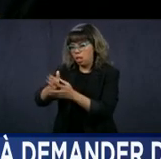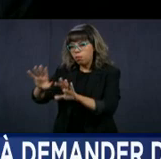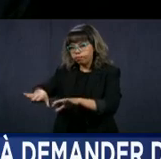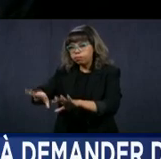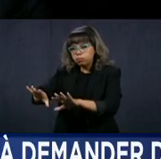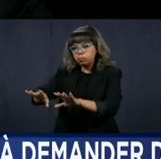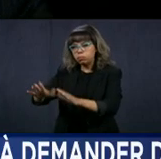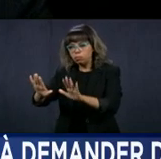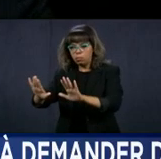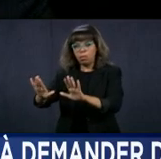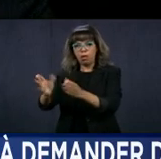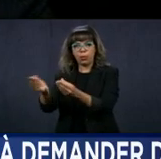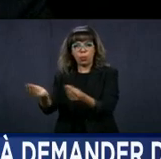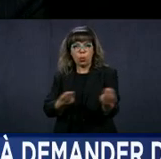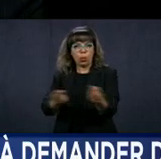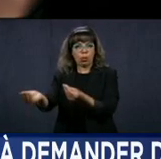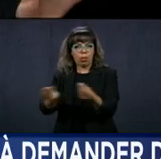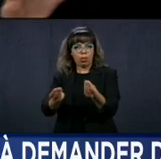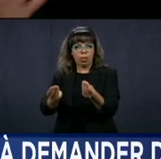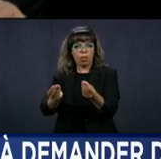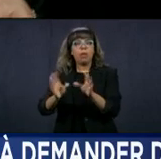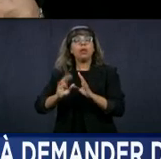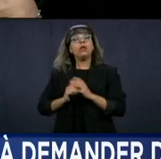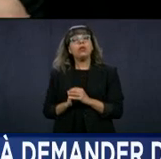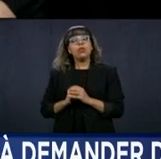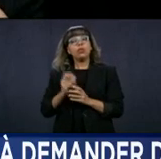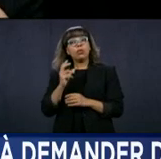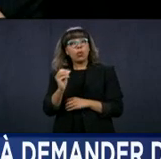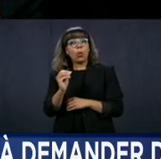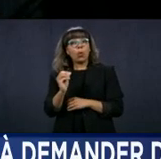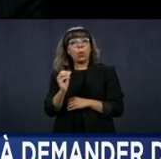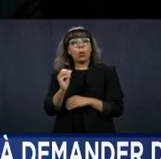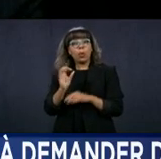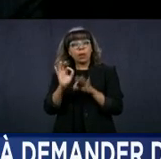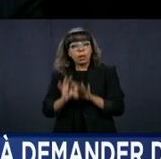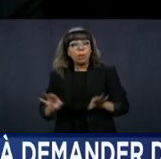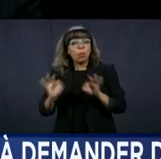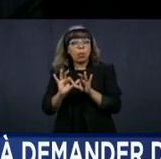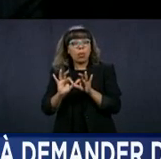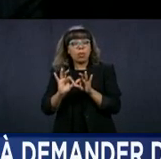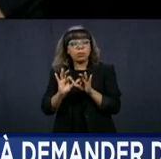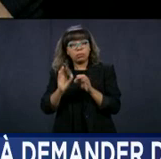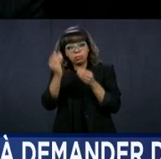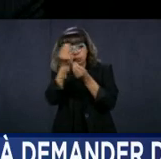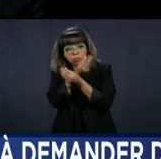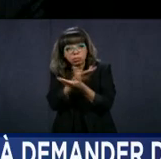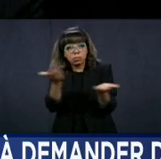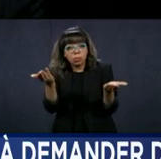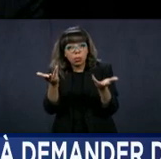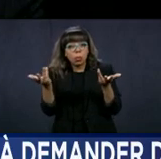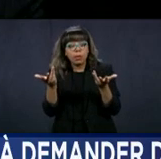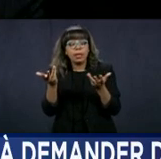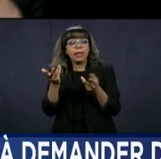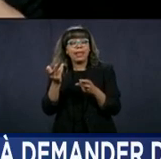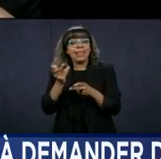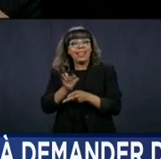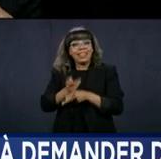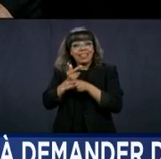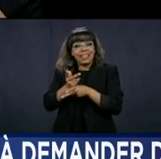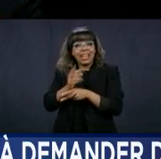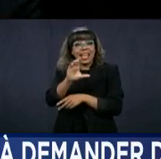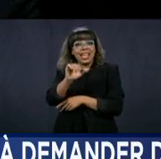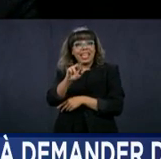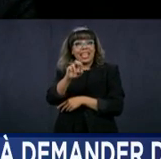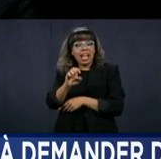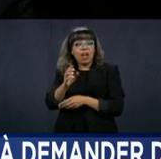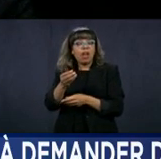La justification doit venir de l'organisation. Alors, le principe de base, c'est que tous les proches